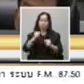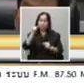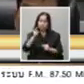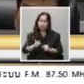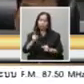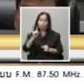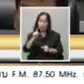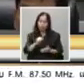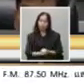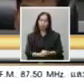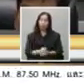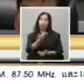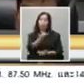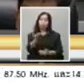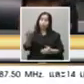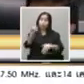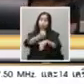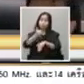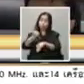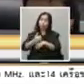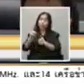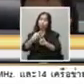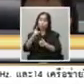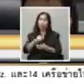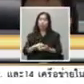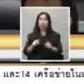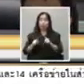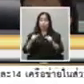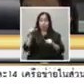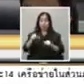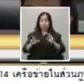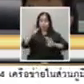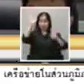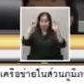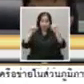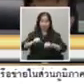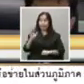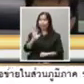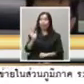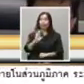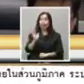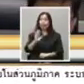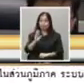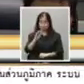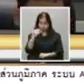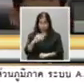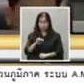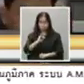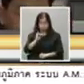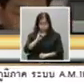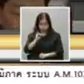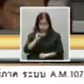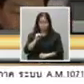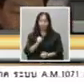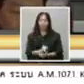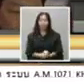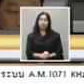ะครับต่อคณะรัฐมนตรีโดยไม่ลงมติเกี่ยวกับเรื่องการถวายสัตว์และการแถลงนโยบายที่ไม่ชอบด้วยรัฐธรรมนูญน